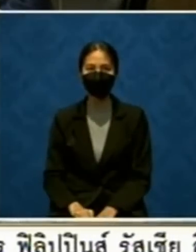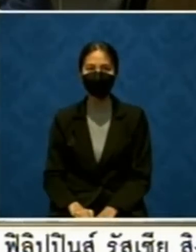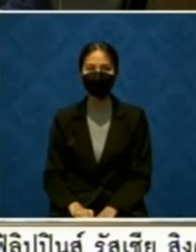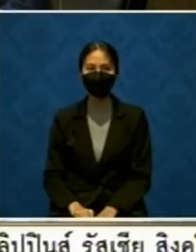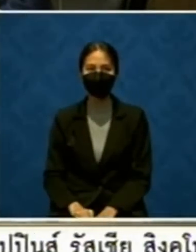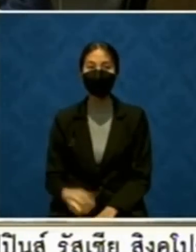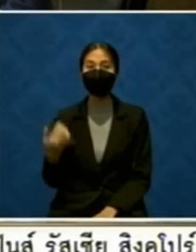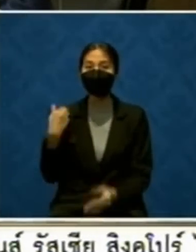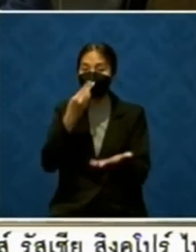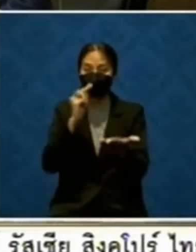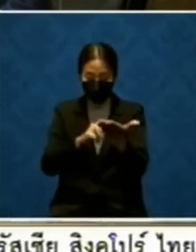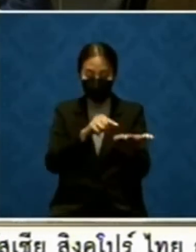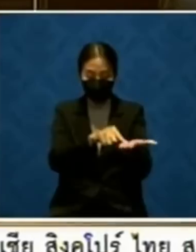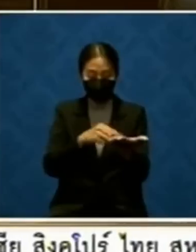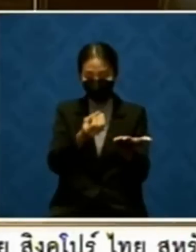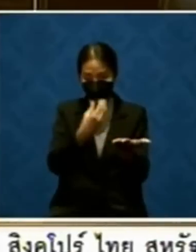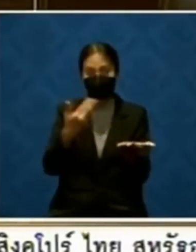นี่ั่ศ มยครั แ้งมยครั